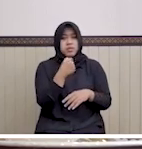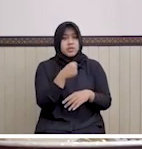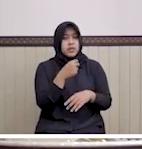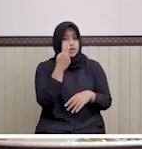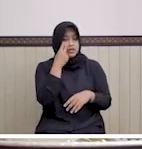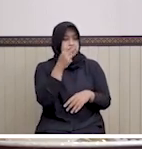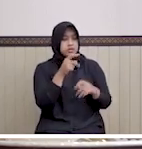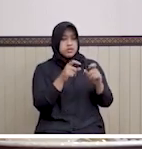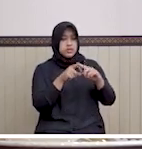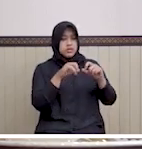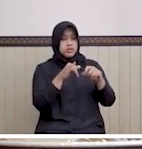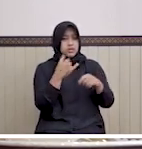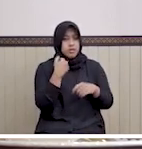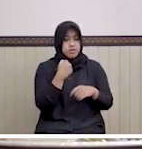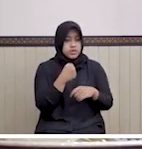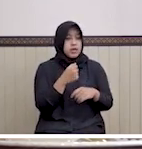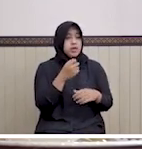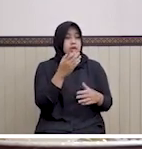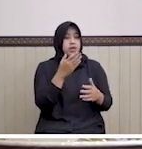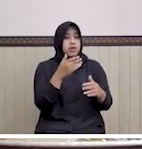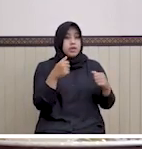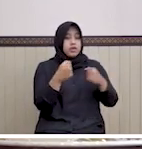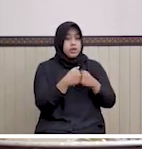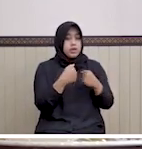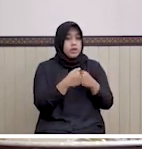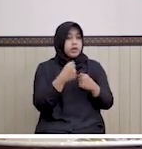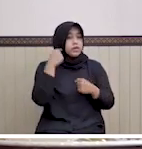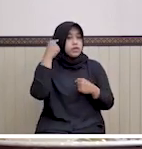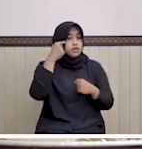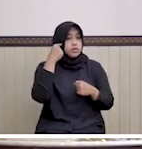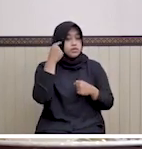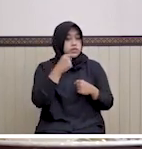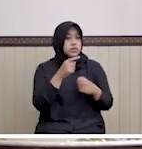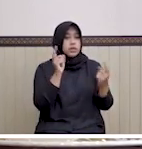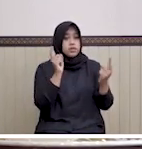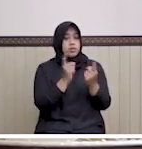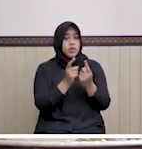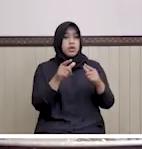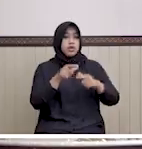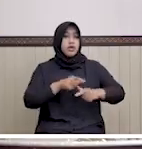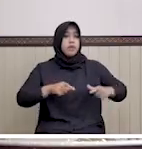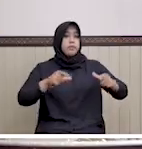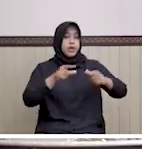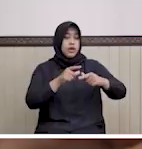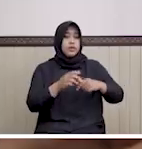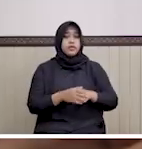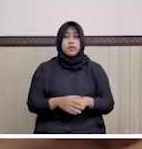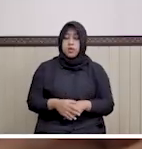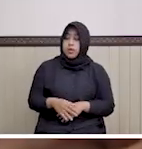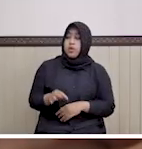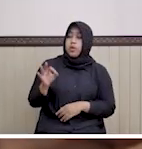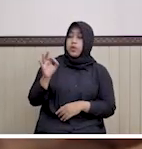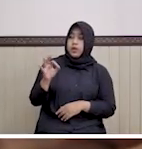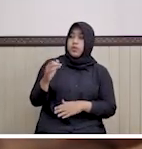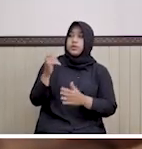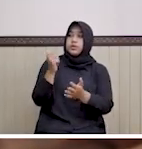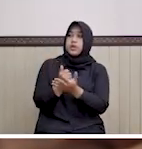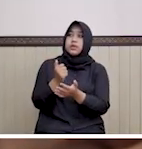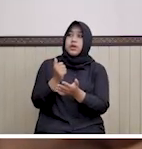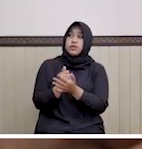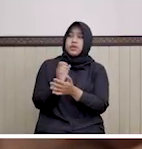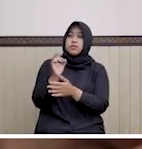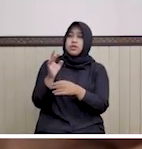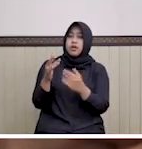saksi itu tantangan-tantangan yang seringkali kita temui di lapangan Gitu ya selama ini Oke Ternyata